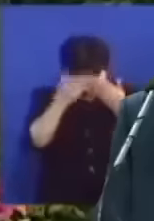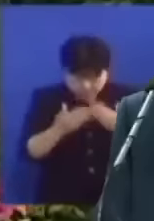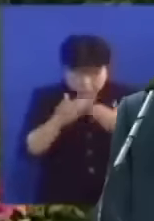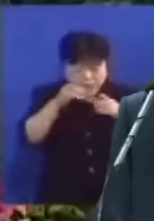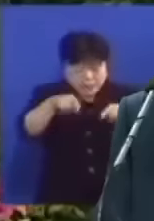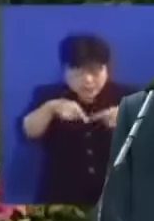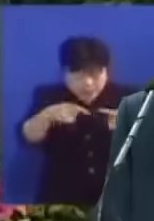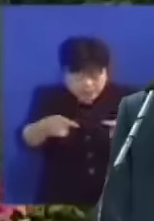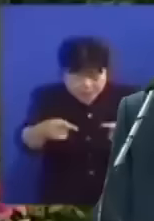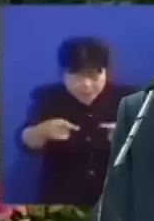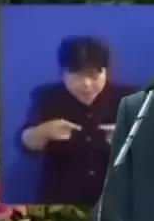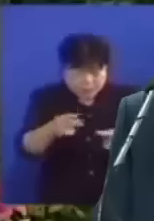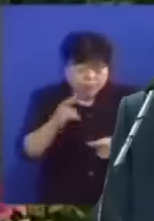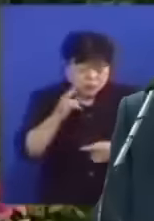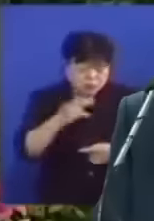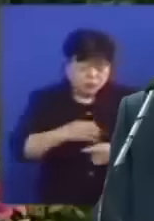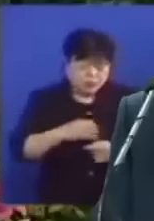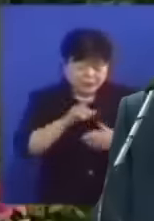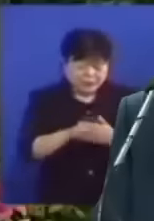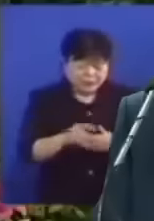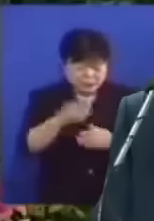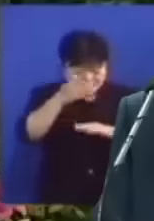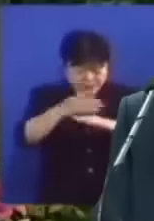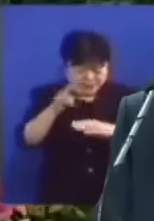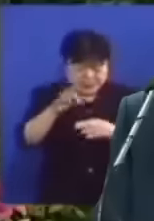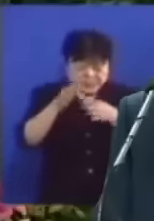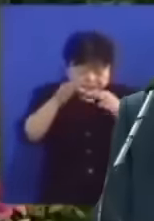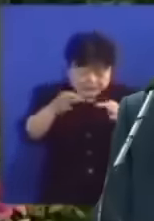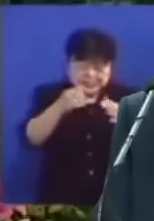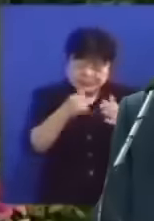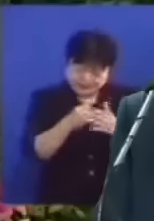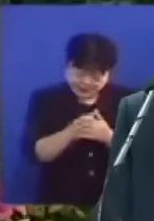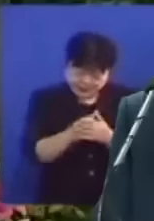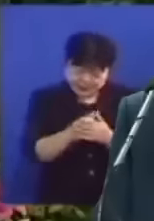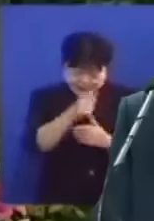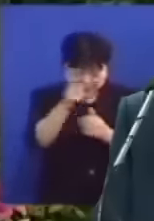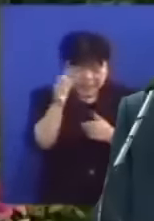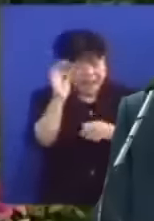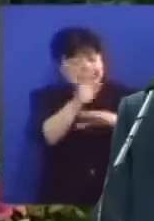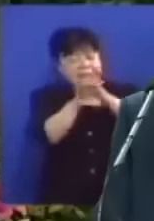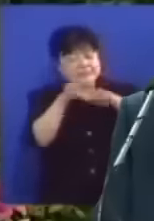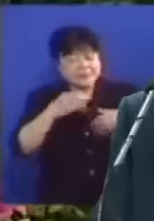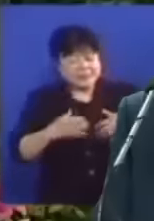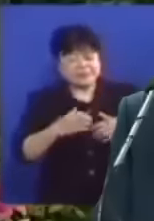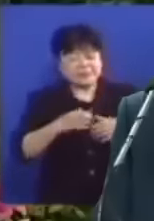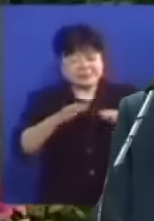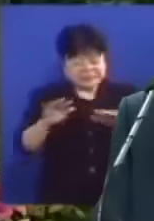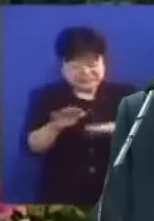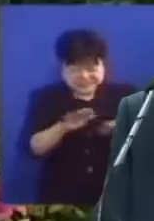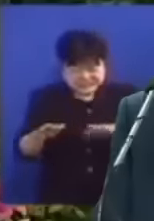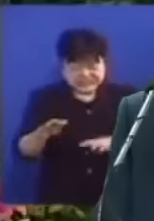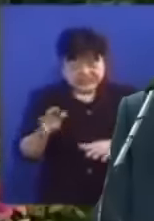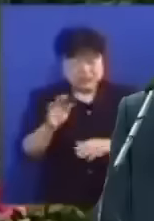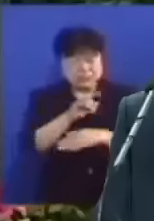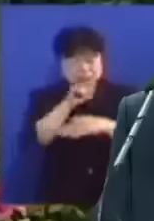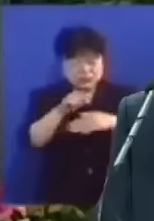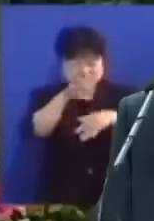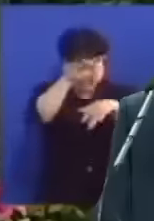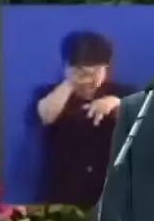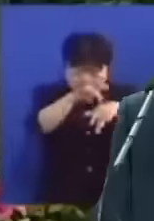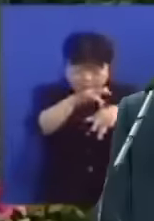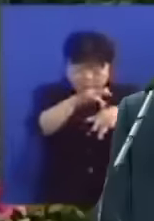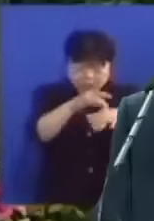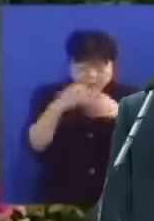들어가서 극한 상황에서도 감사와 찬양을 부르므로 하늘의 기쁨의 지인이 공중권세는